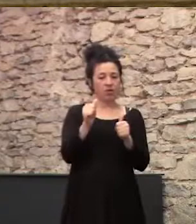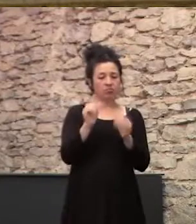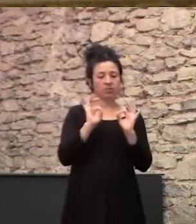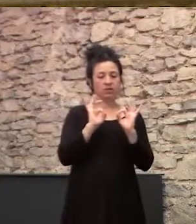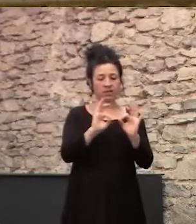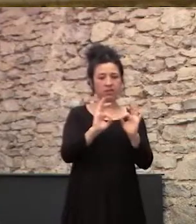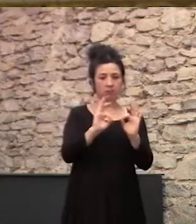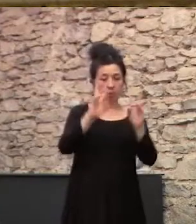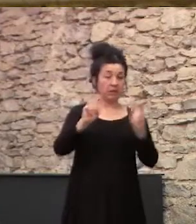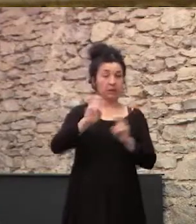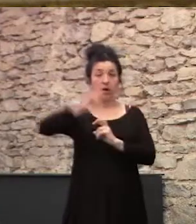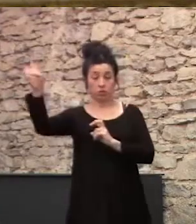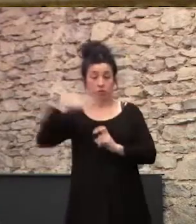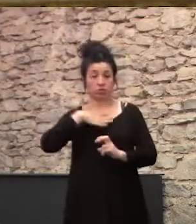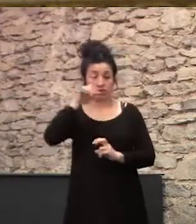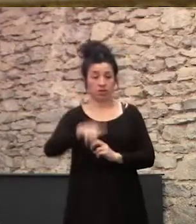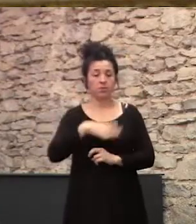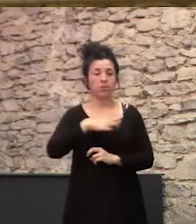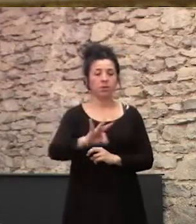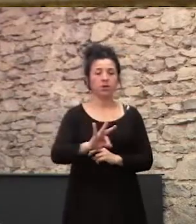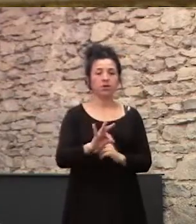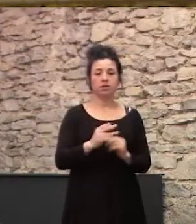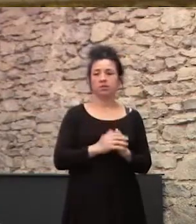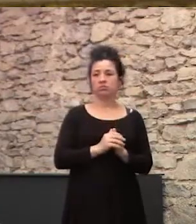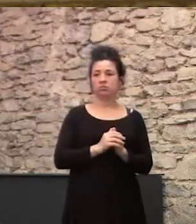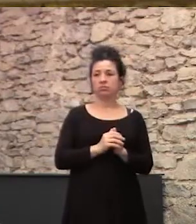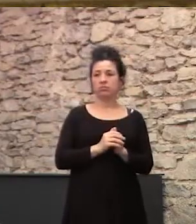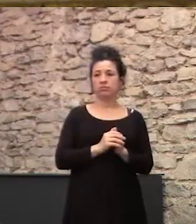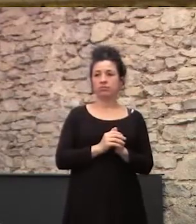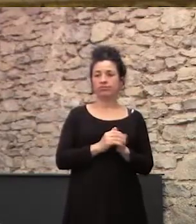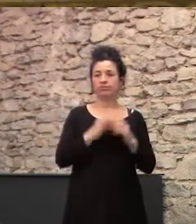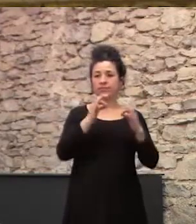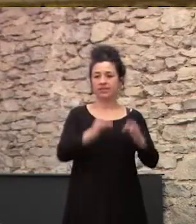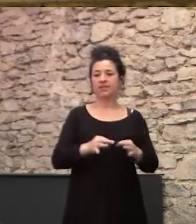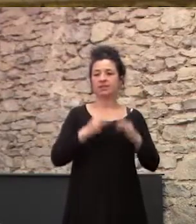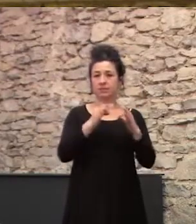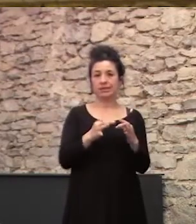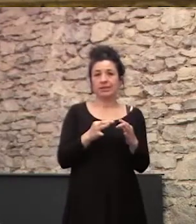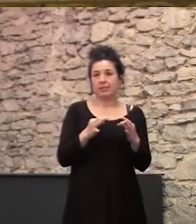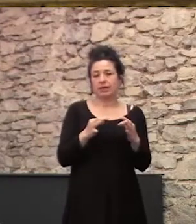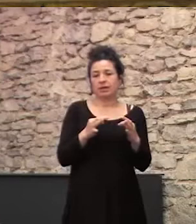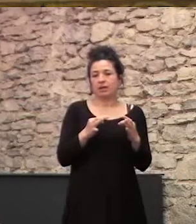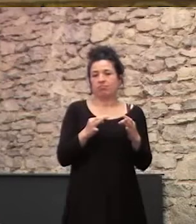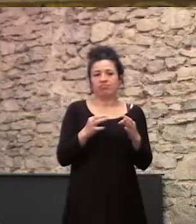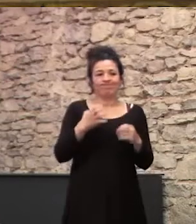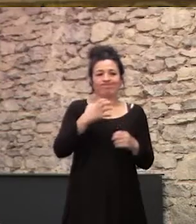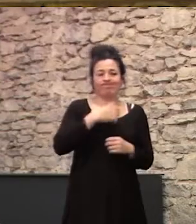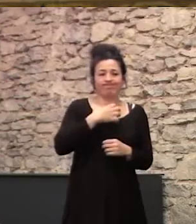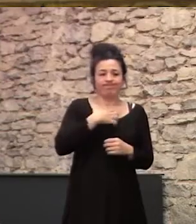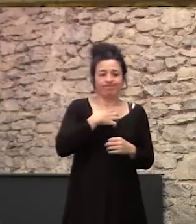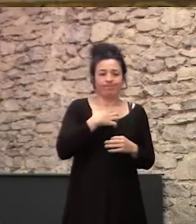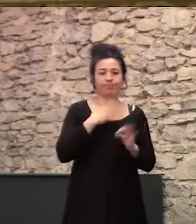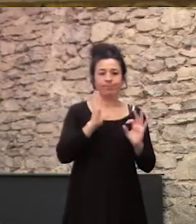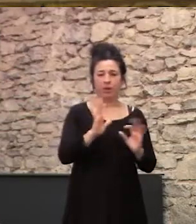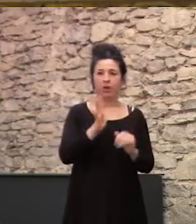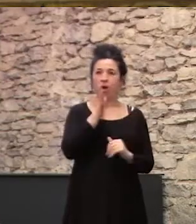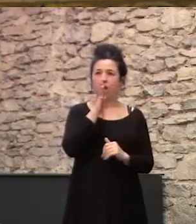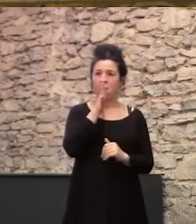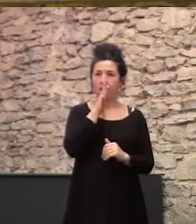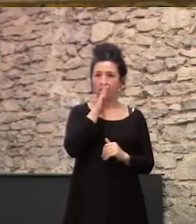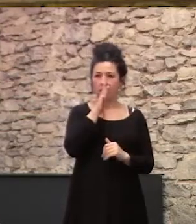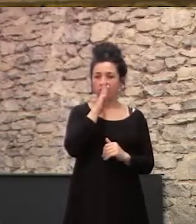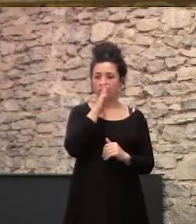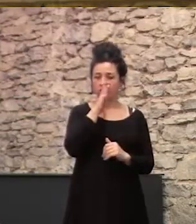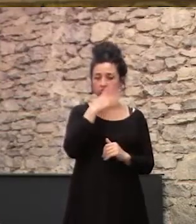beste gai batzuekin, ba, alde neurrian beti ezin da egin, baina bai saiatzen zara, bueno, gaur goratzen ez adibidez,